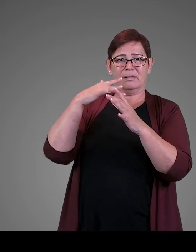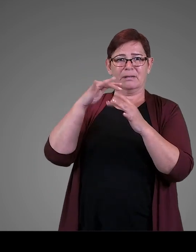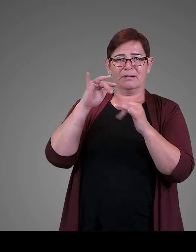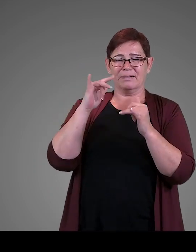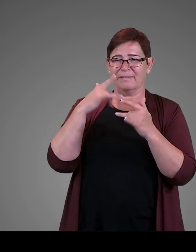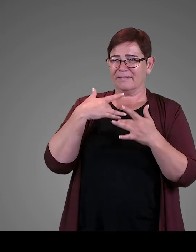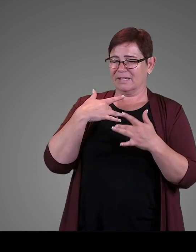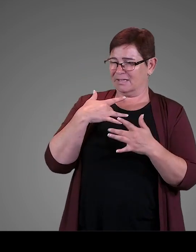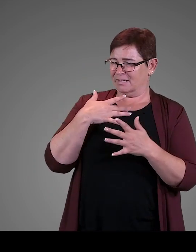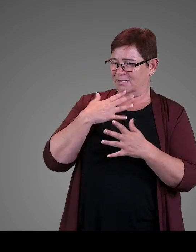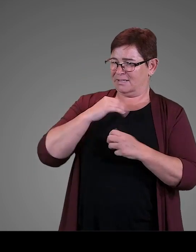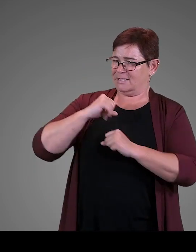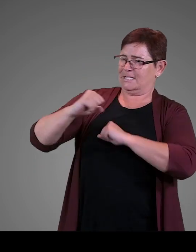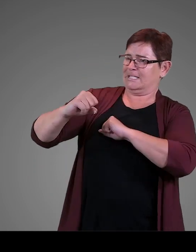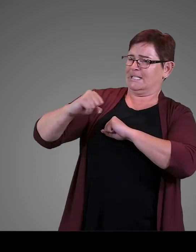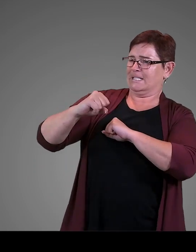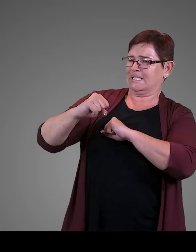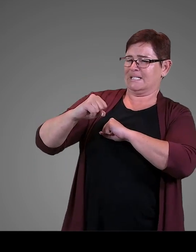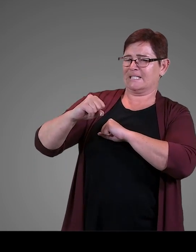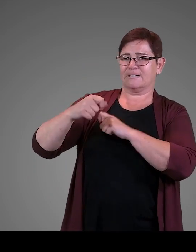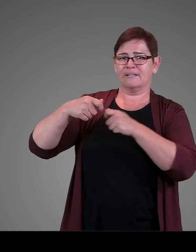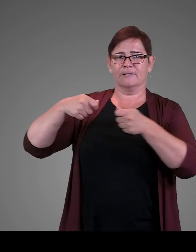un milieu qui était à la fois